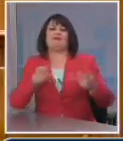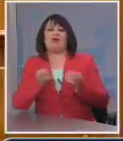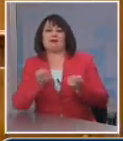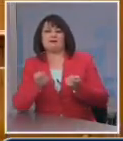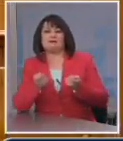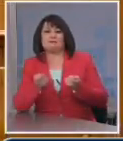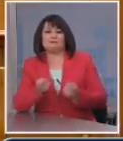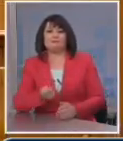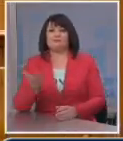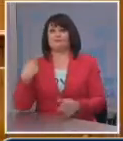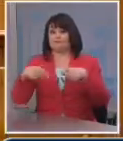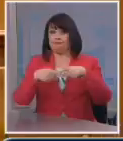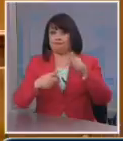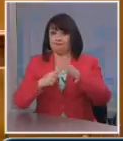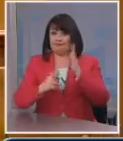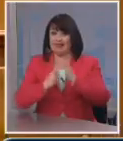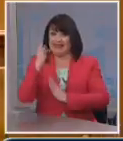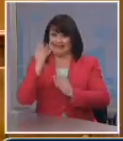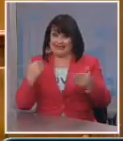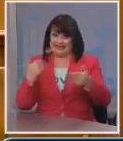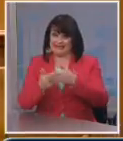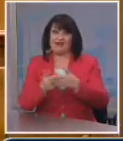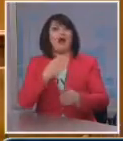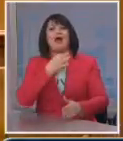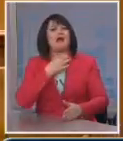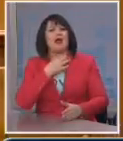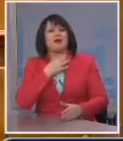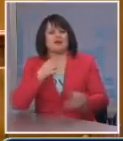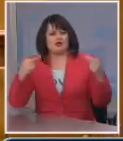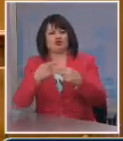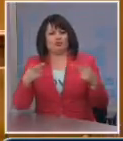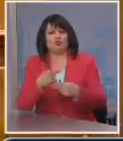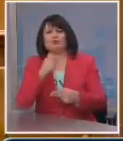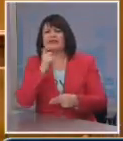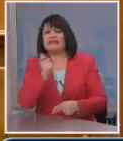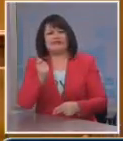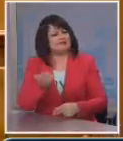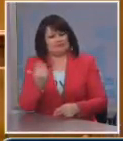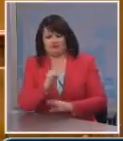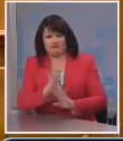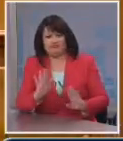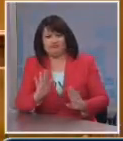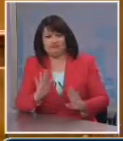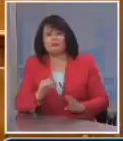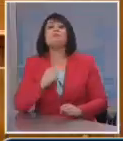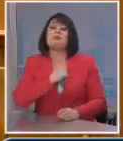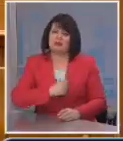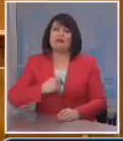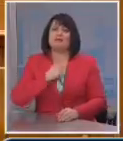ενώ μέχρι το Δεκέμβριο του 2014 δεν ήταν αναγκαία καμία περικοπή κυρίων συντάξεων, αυτή κατέστη